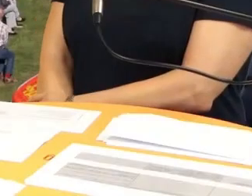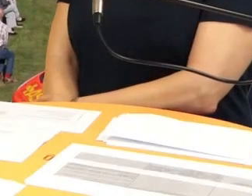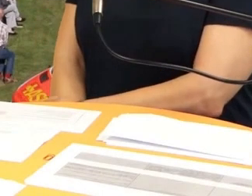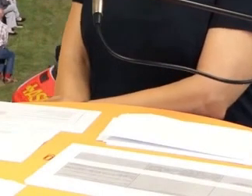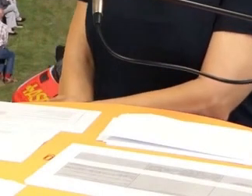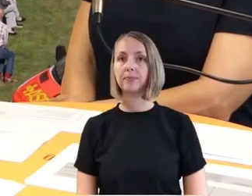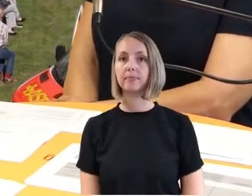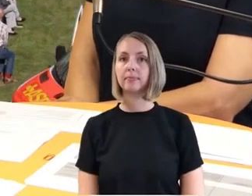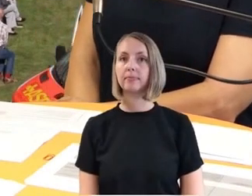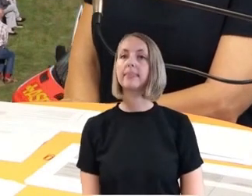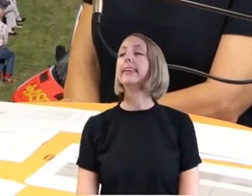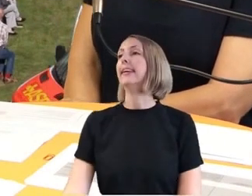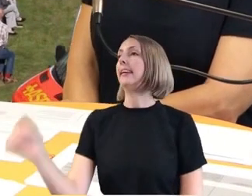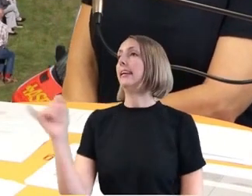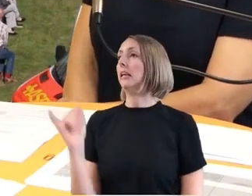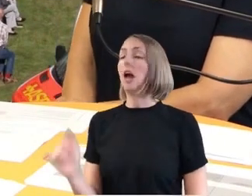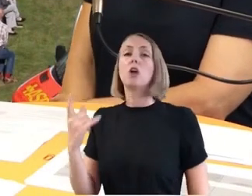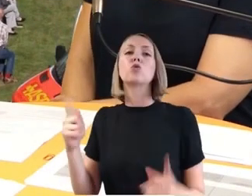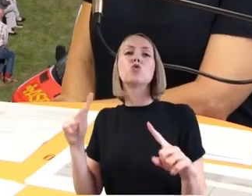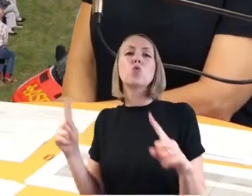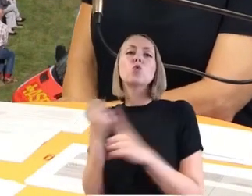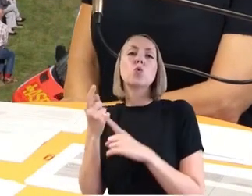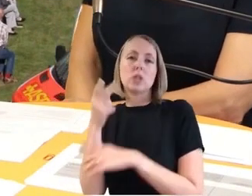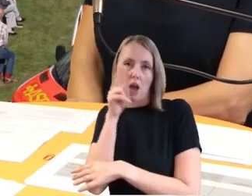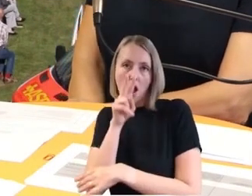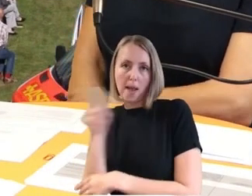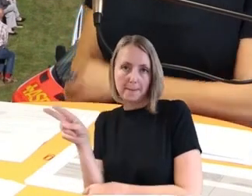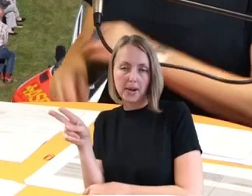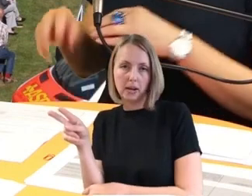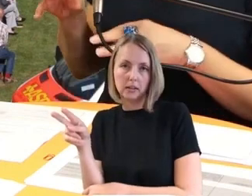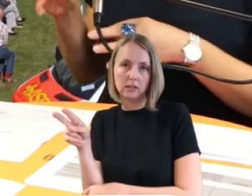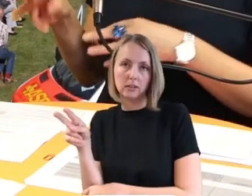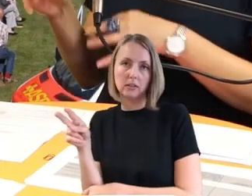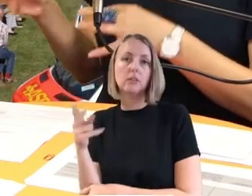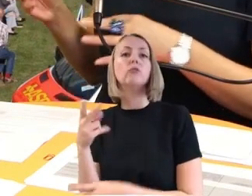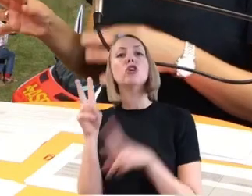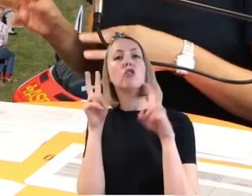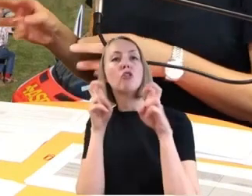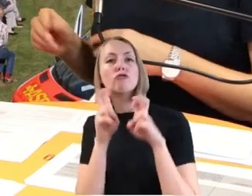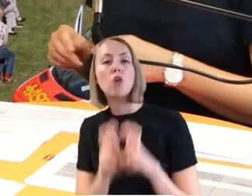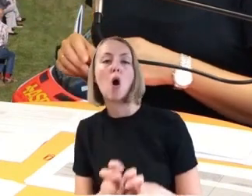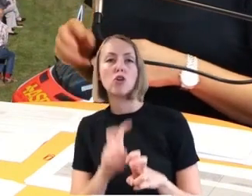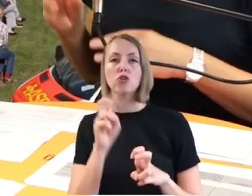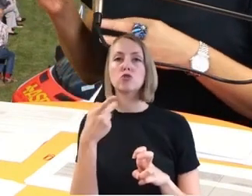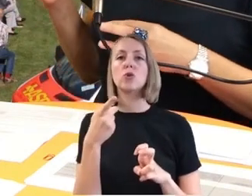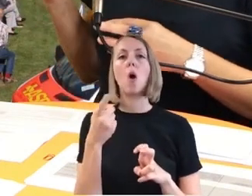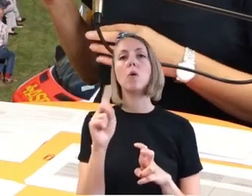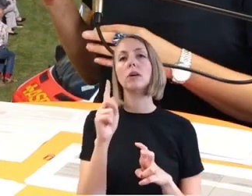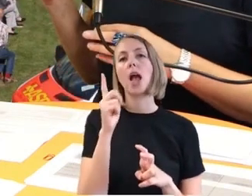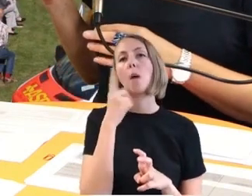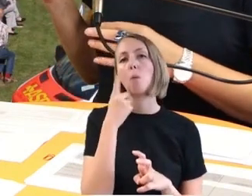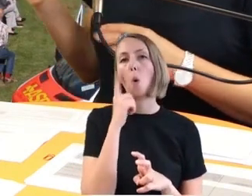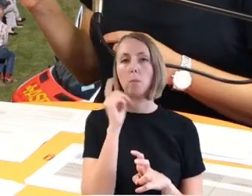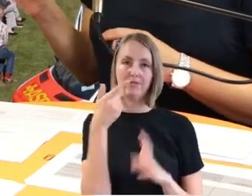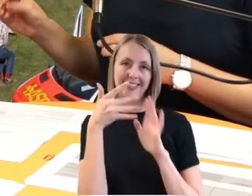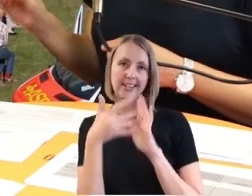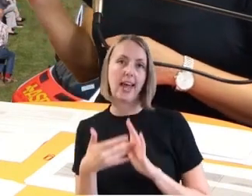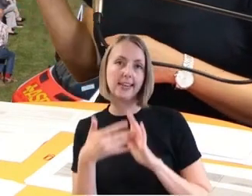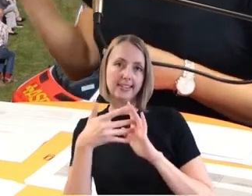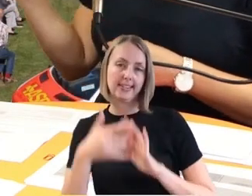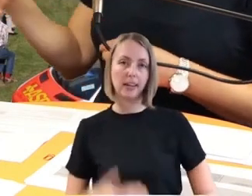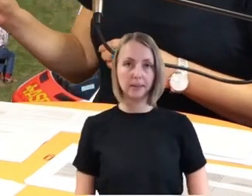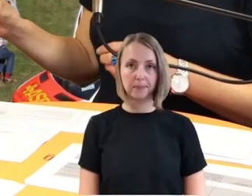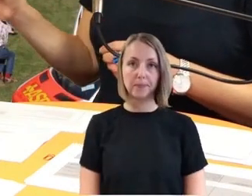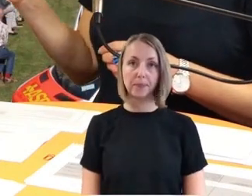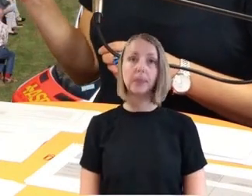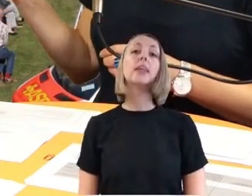das war ein ganz kleiner einblick nur in also forschen und erproben aber gehen wir doch noch mal auf